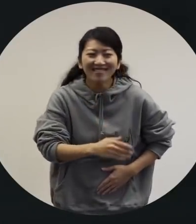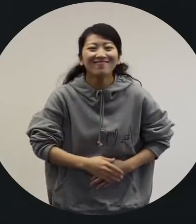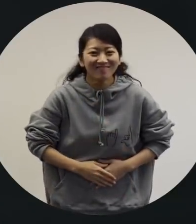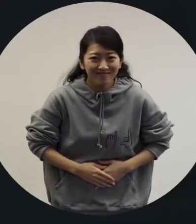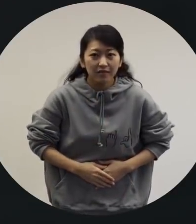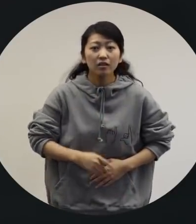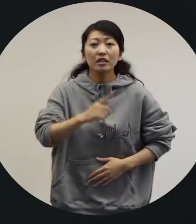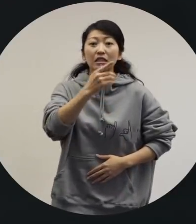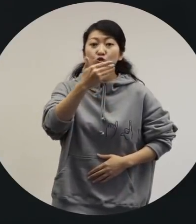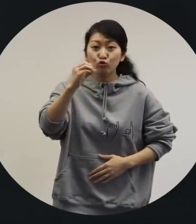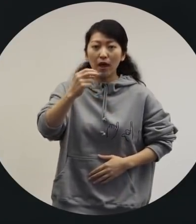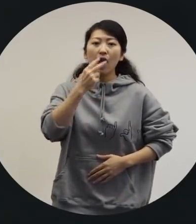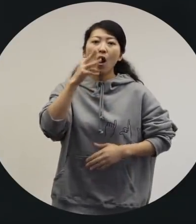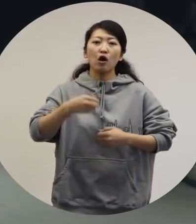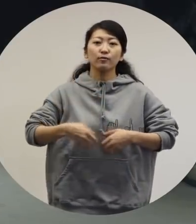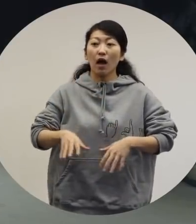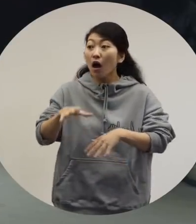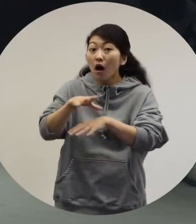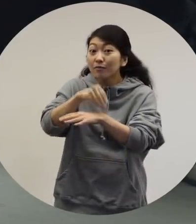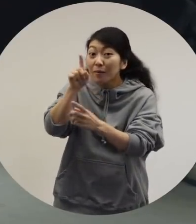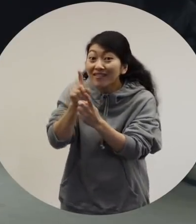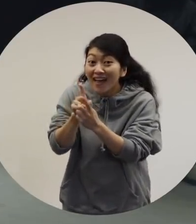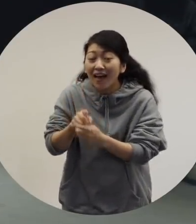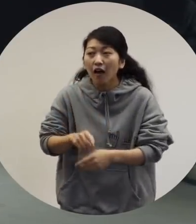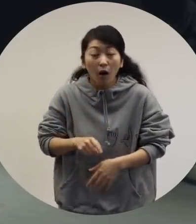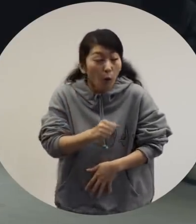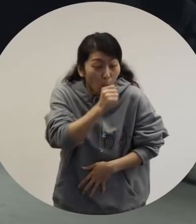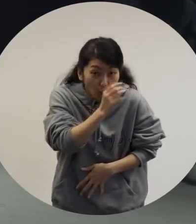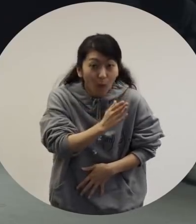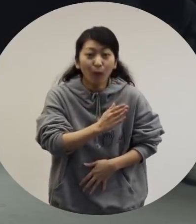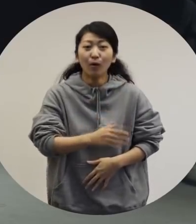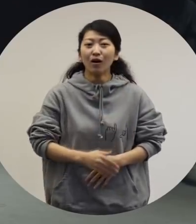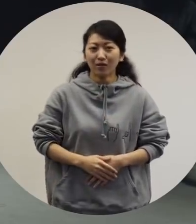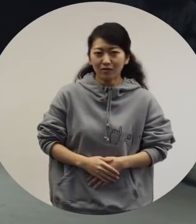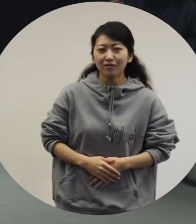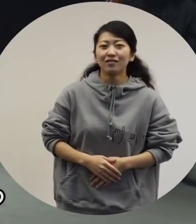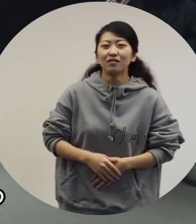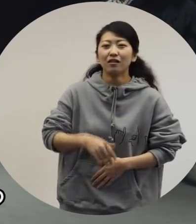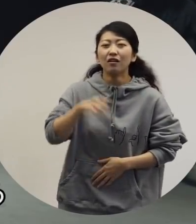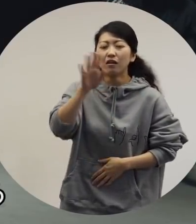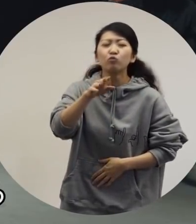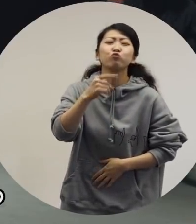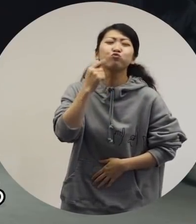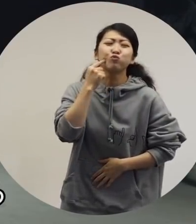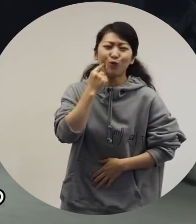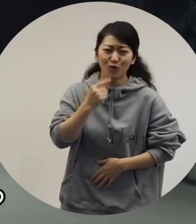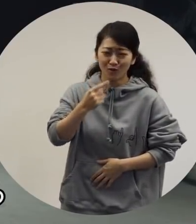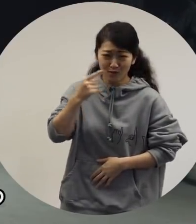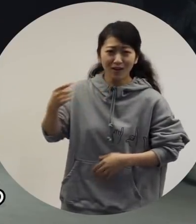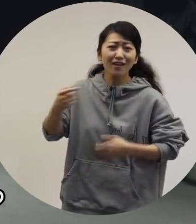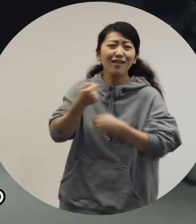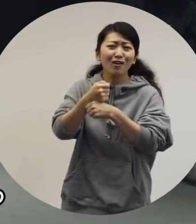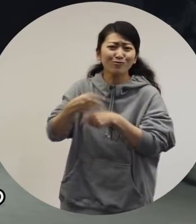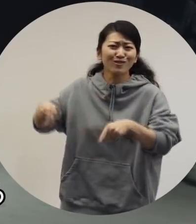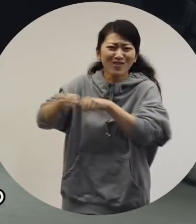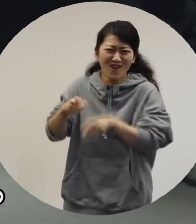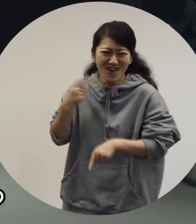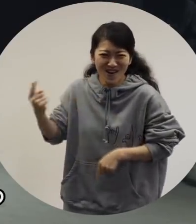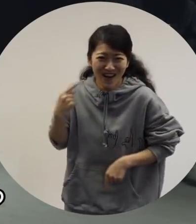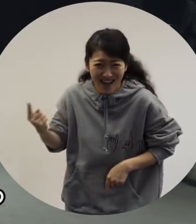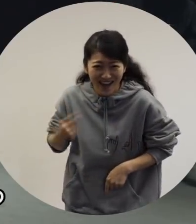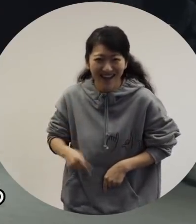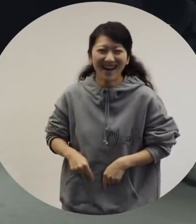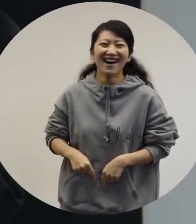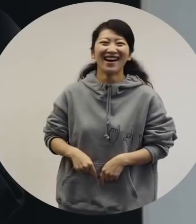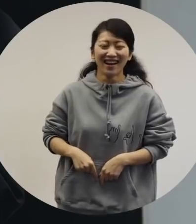します。はい、 1990年香川県生まれ。あ、初めまして。 あ、よろしくお願いします。 まあ、っていうのは嘘で、実は一緒に研究をした